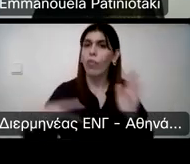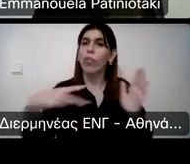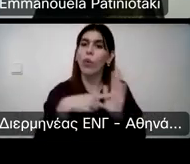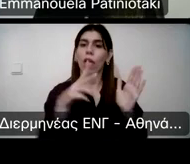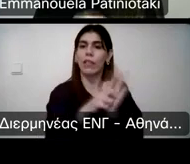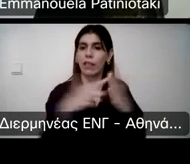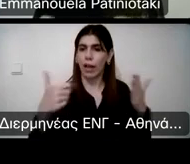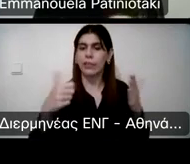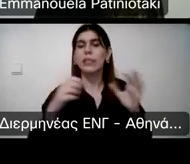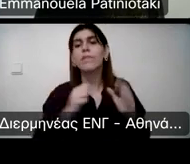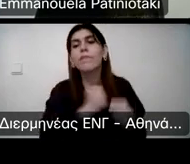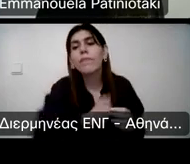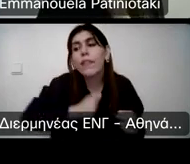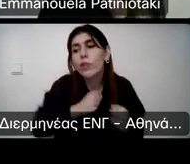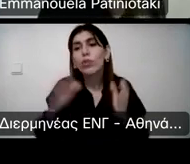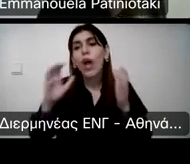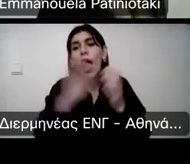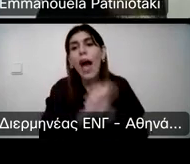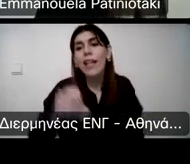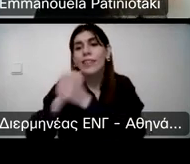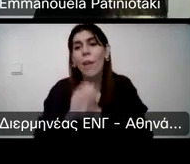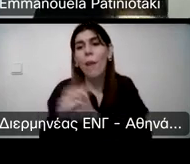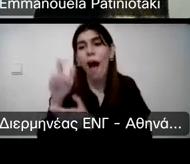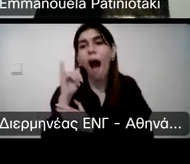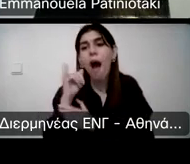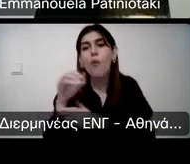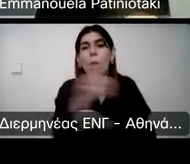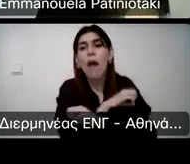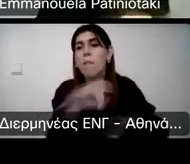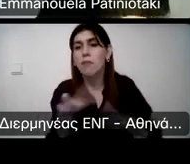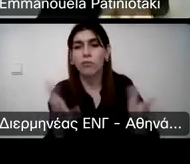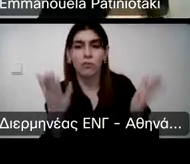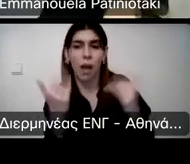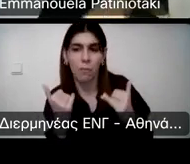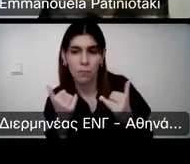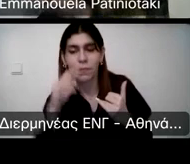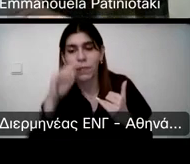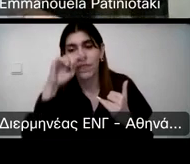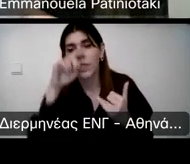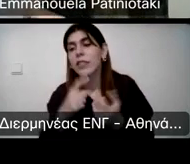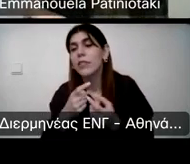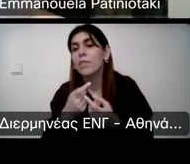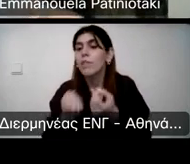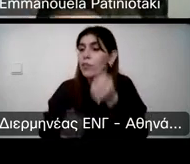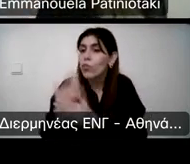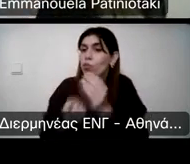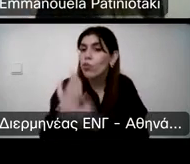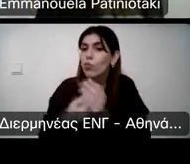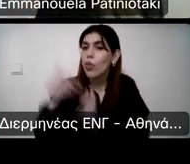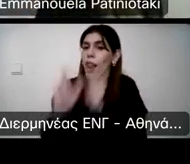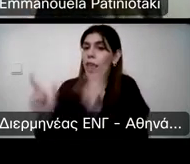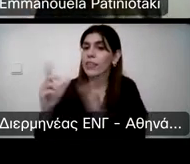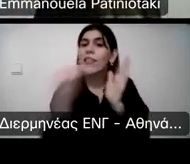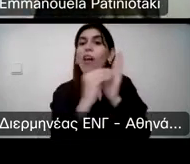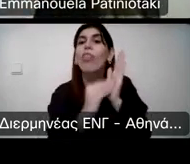ενημερώσει ακόμα, αλλά ακόμα και σήμερα αυτές τις βασικές οδηγίες που είχαν δοθεί το 2006 δεν τις βλέπουμε